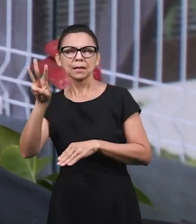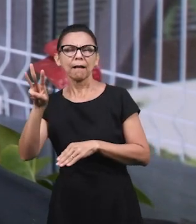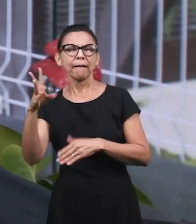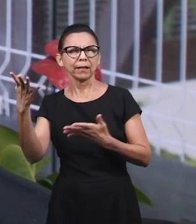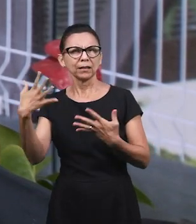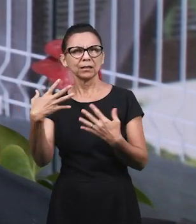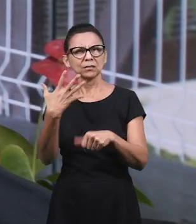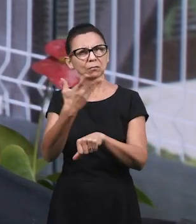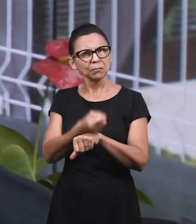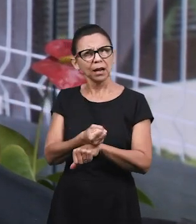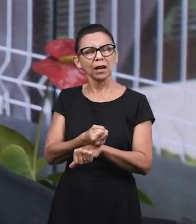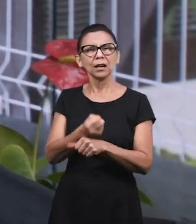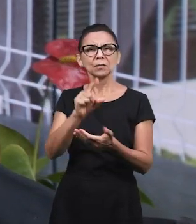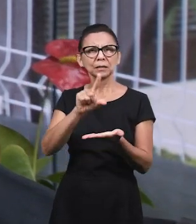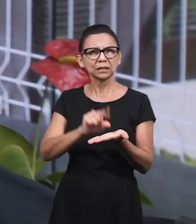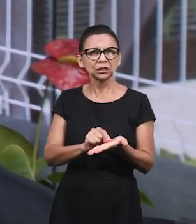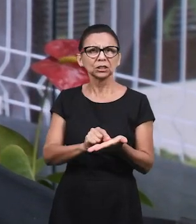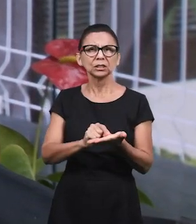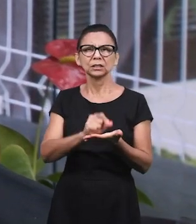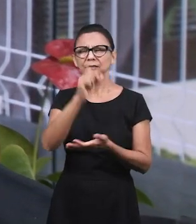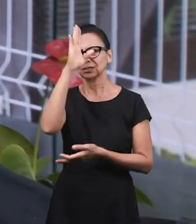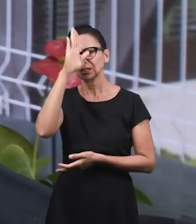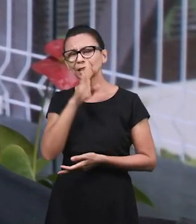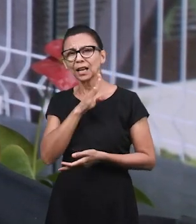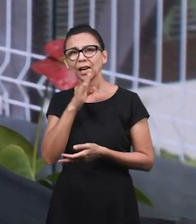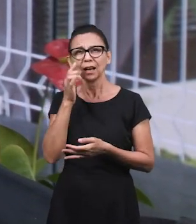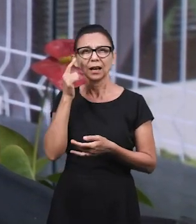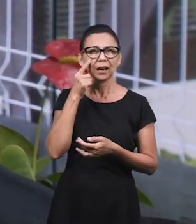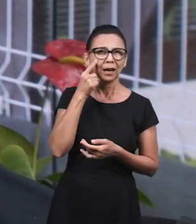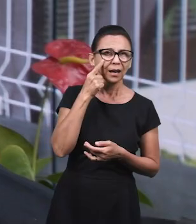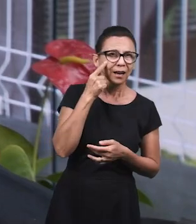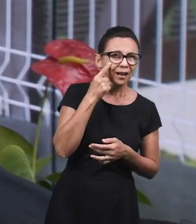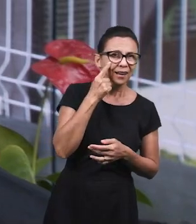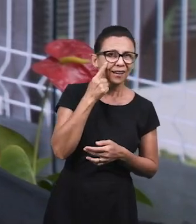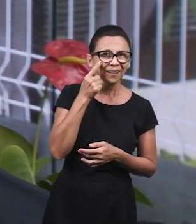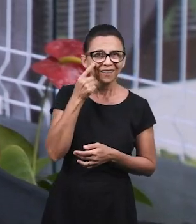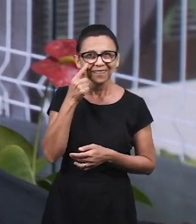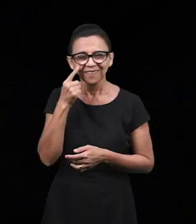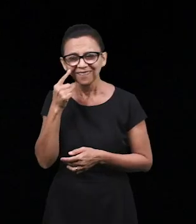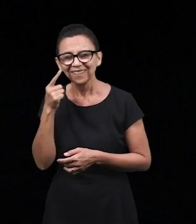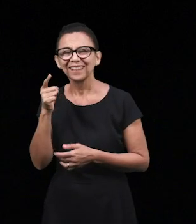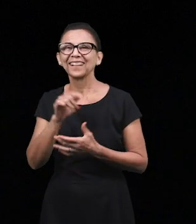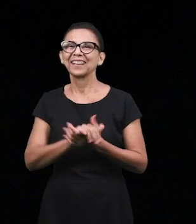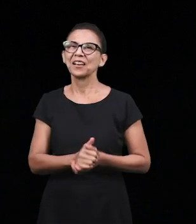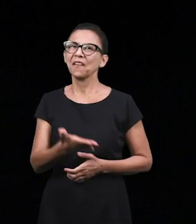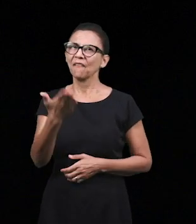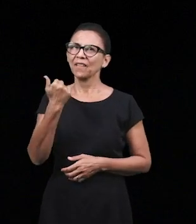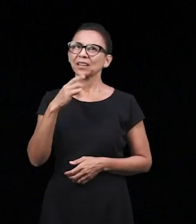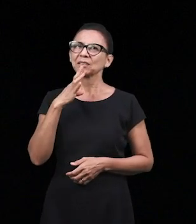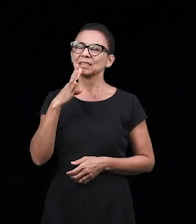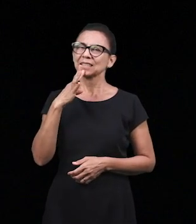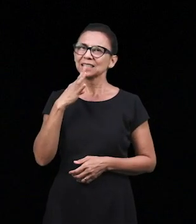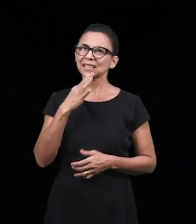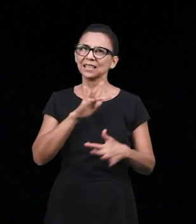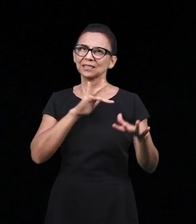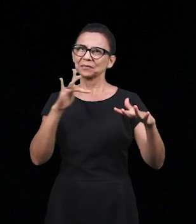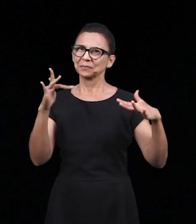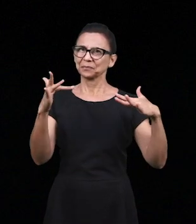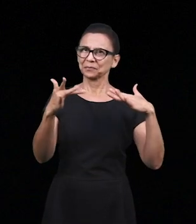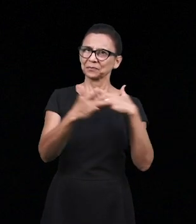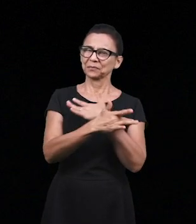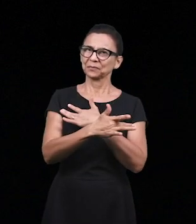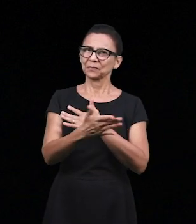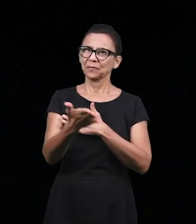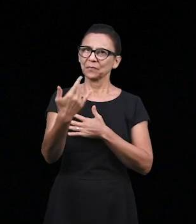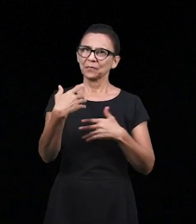Téléchargez les applications gratuites, naviguez et connaissez davantage sur nous et nos plateformes numériques. Vous pouvez